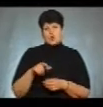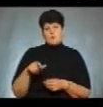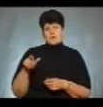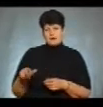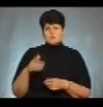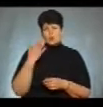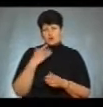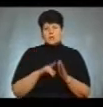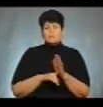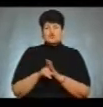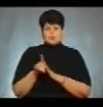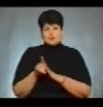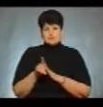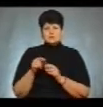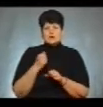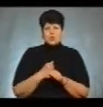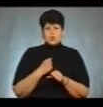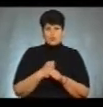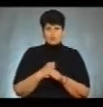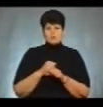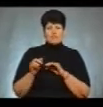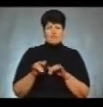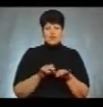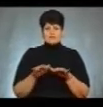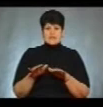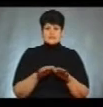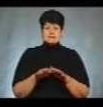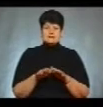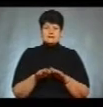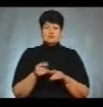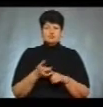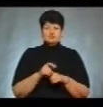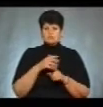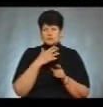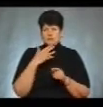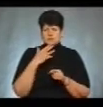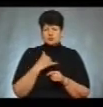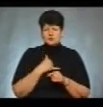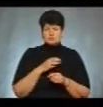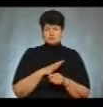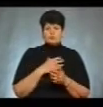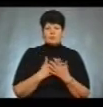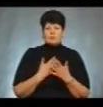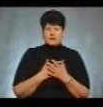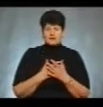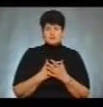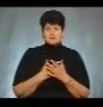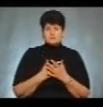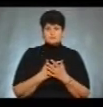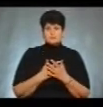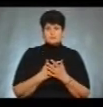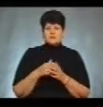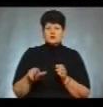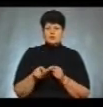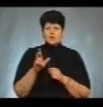вже починалися роботи в процесі. Дуже багато, от у нас був такий приклад на виду,